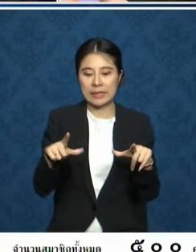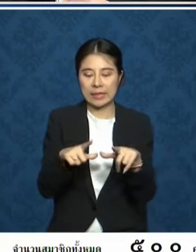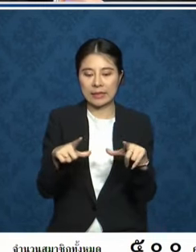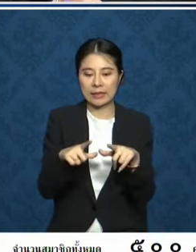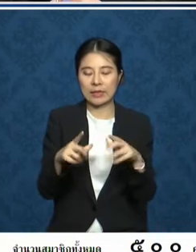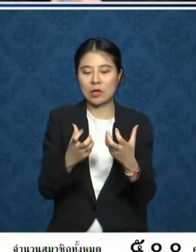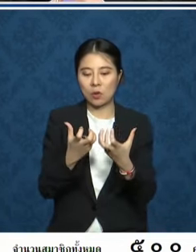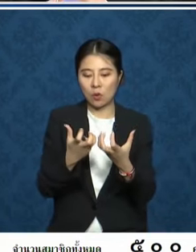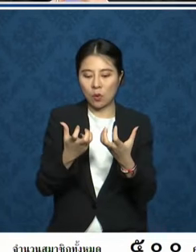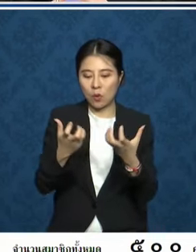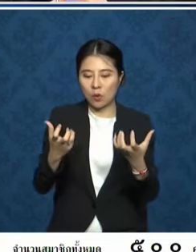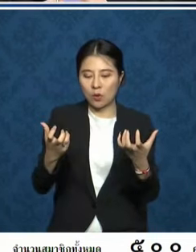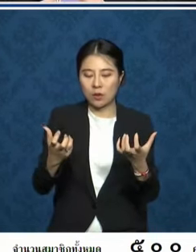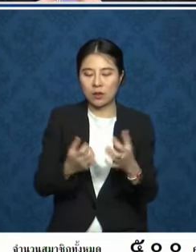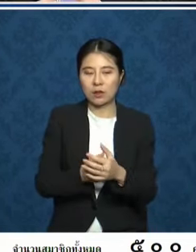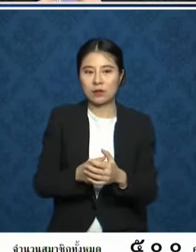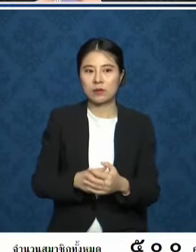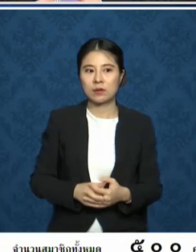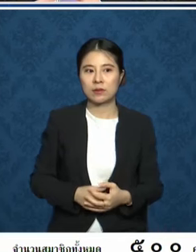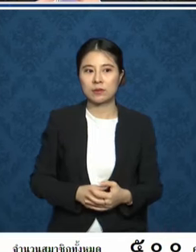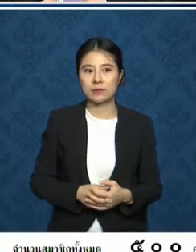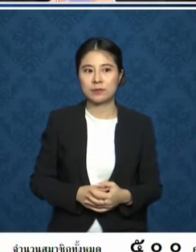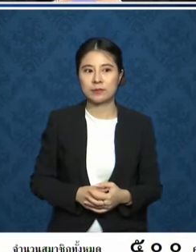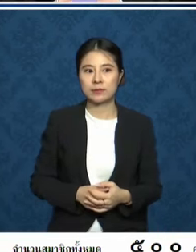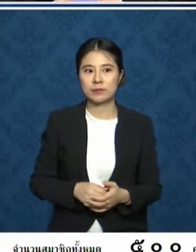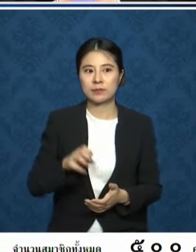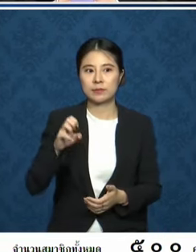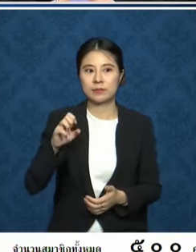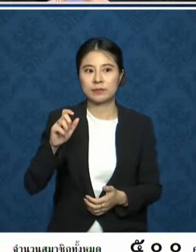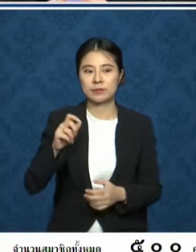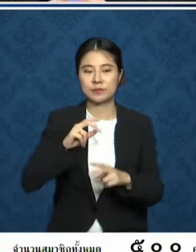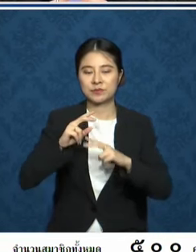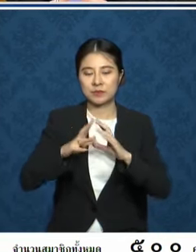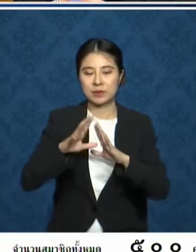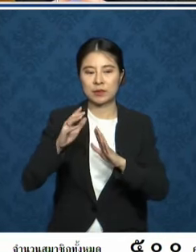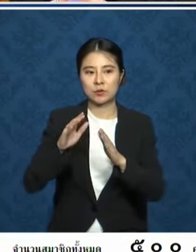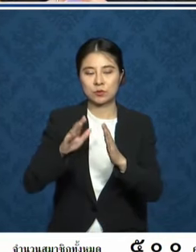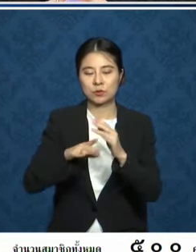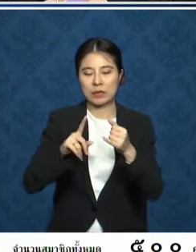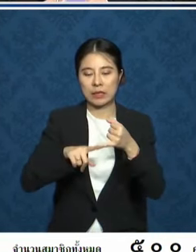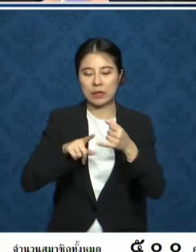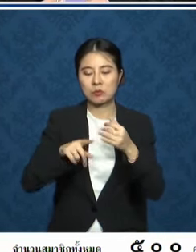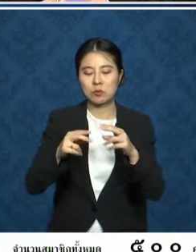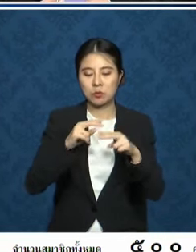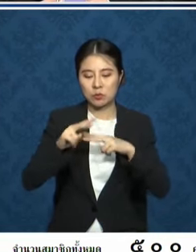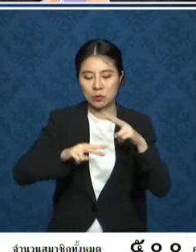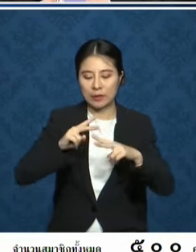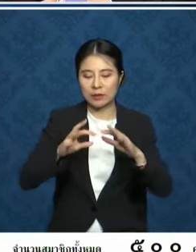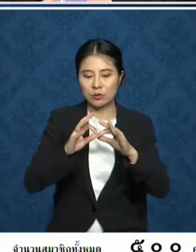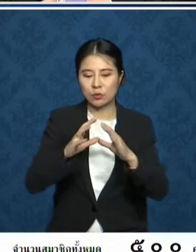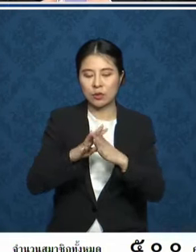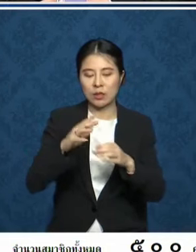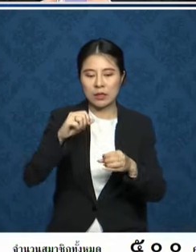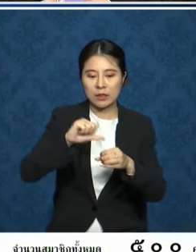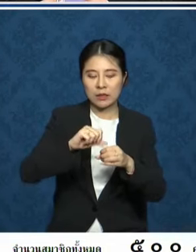องวสสดุขนาดเล็กๆ คือ Nanoแล้วก็ EmTech คืดูแ่เรื่องของพลงงานโยเฉพาะนอกจากนั้นการบริหานจ